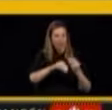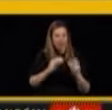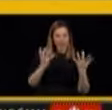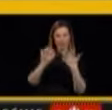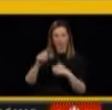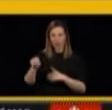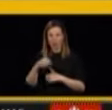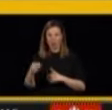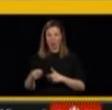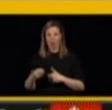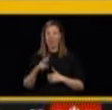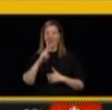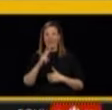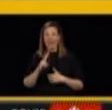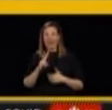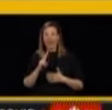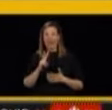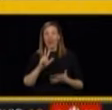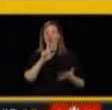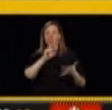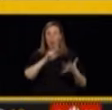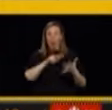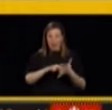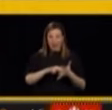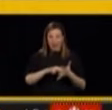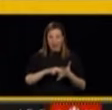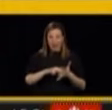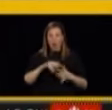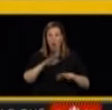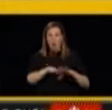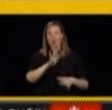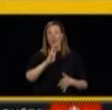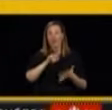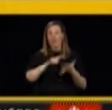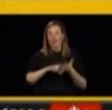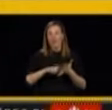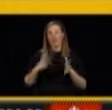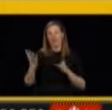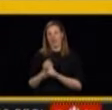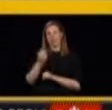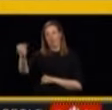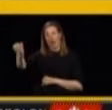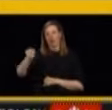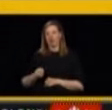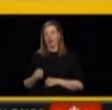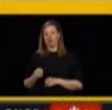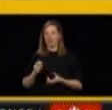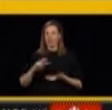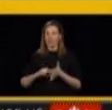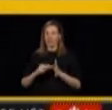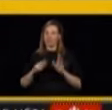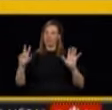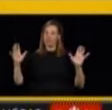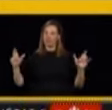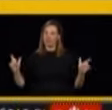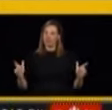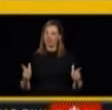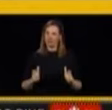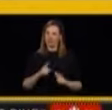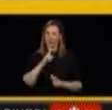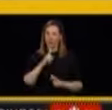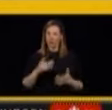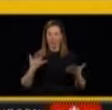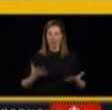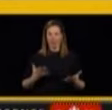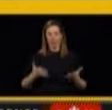000 personnes sur les 40 000 qui sont arrivées avec nous sur le terrain. Les besoins sont très grands. On a 7